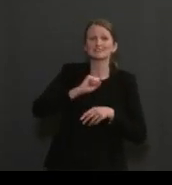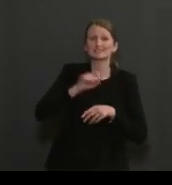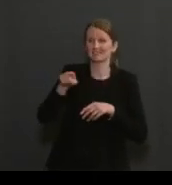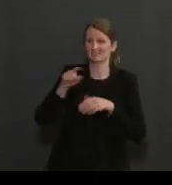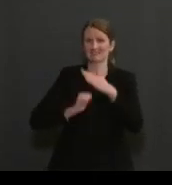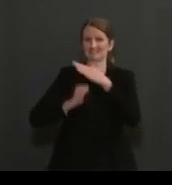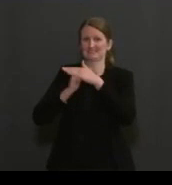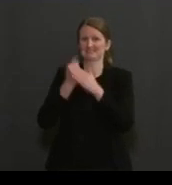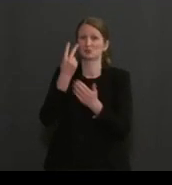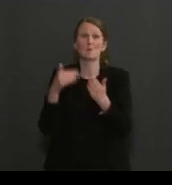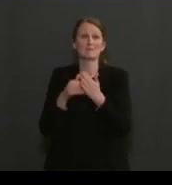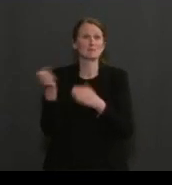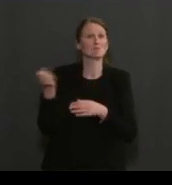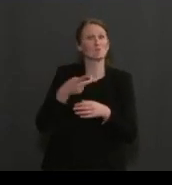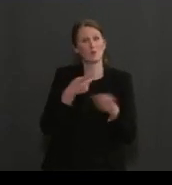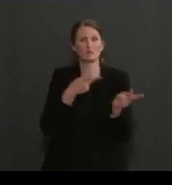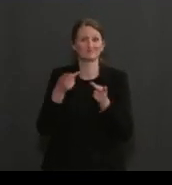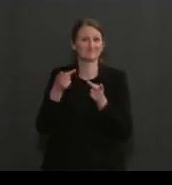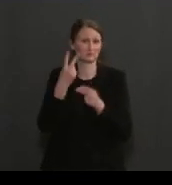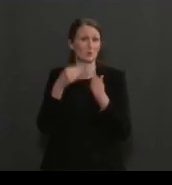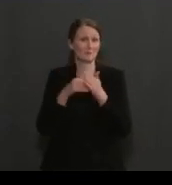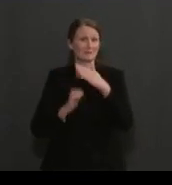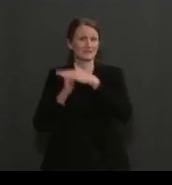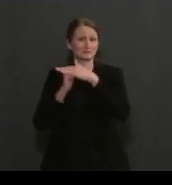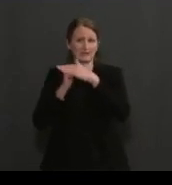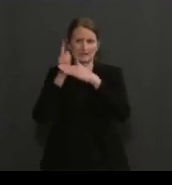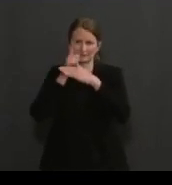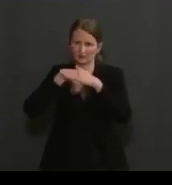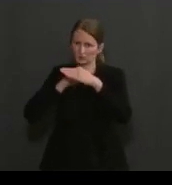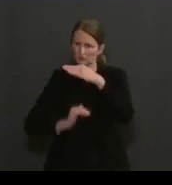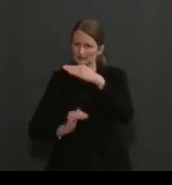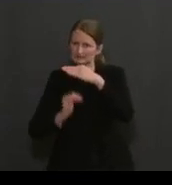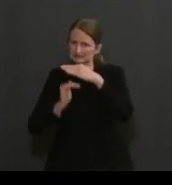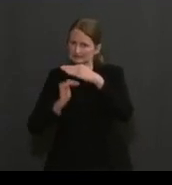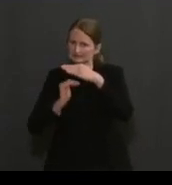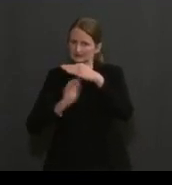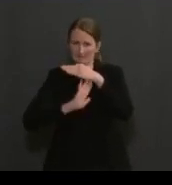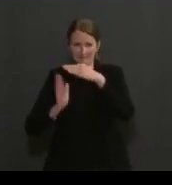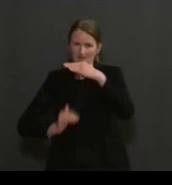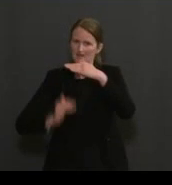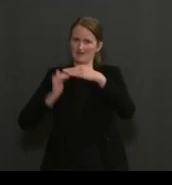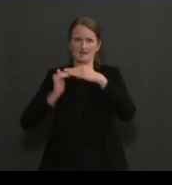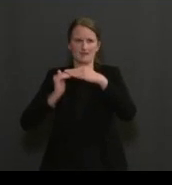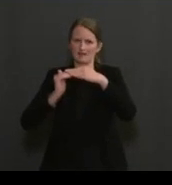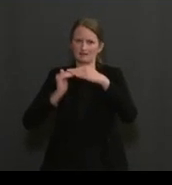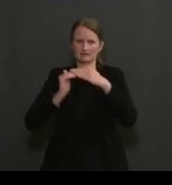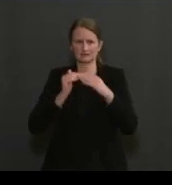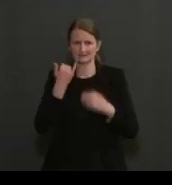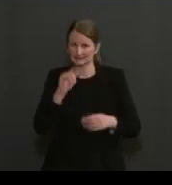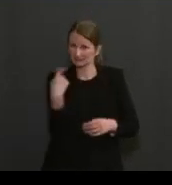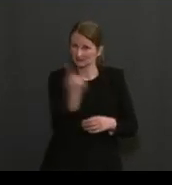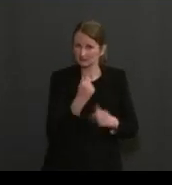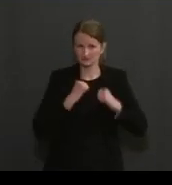parlé, si nous poursuivons les efforts qui sont en cours. Si les courbes, à ce moment-là, reflètent l'impact de ces